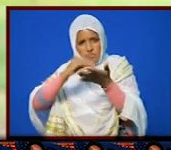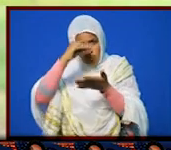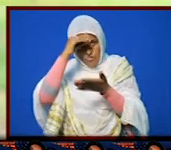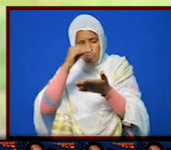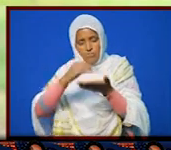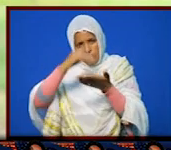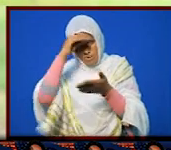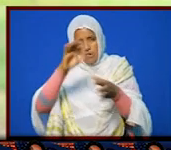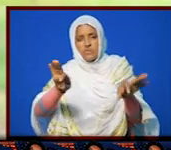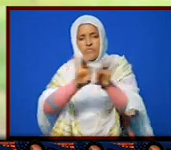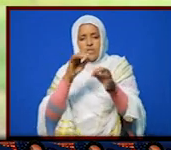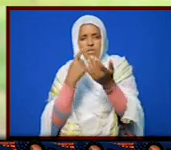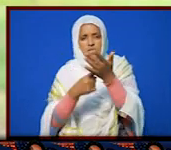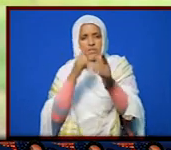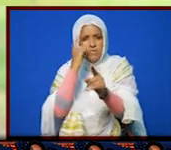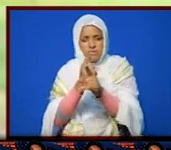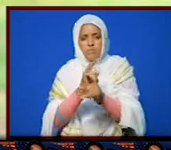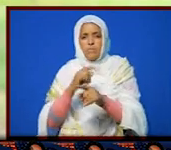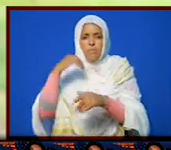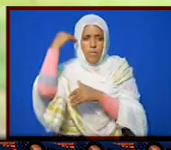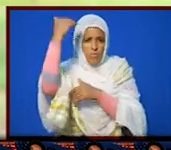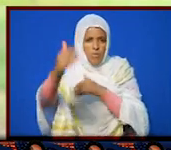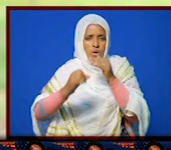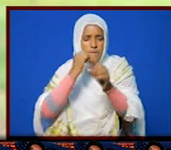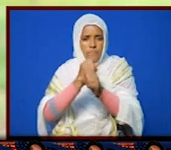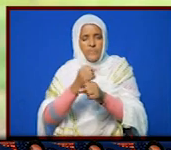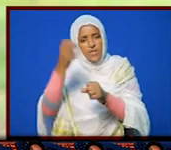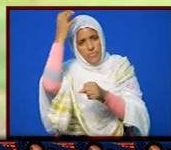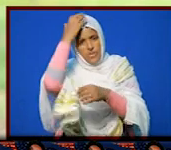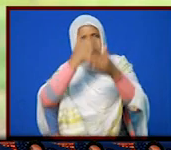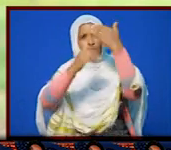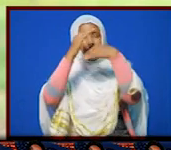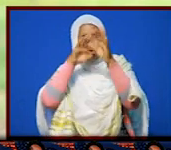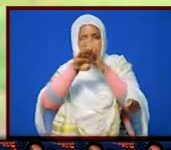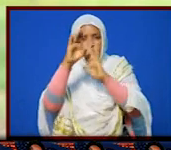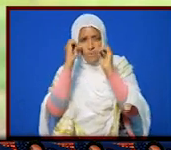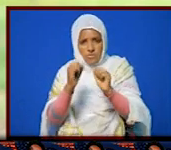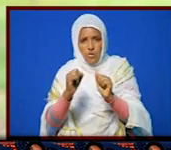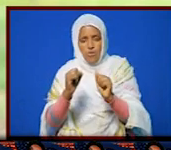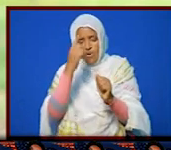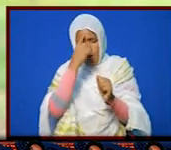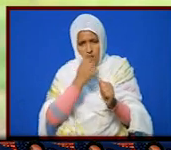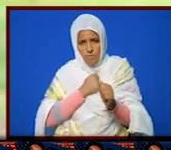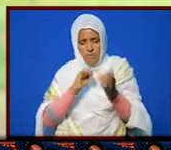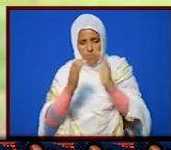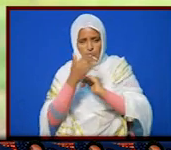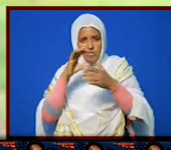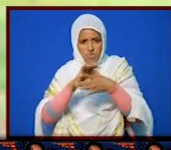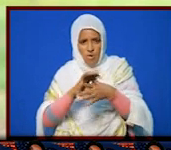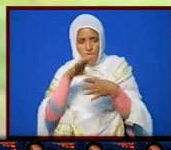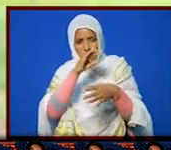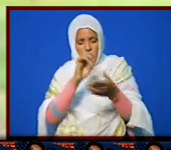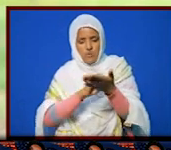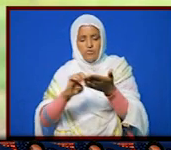ዲግሪ መያዝ ወይም የተለያየ ትምህርቶችን መማር አስፈላጊ ነው። ልክ እንደዚህ ሁሉ በወዲያኛው ዓለም መንግስተ ሰማያትን ሊያወርሰን የሚችለው